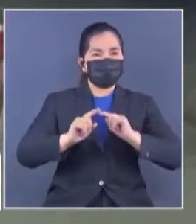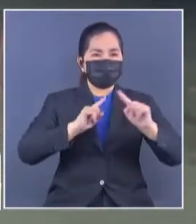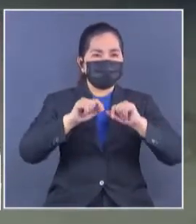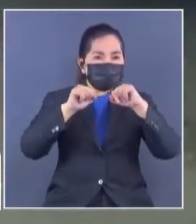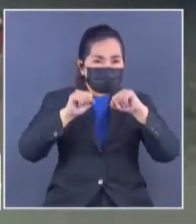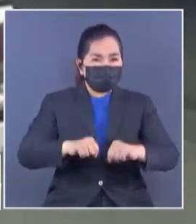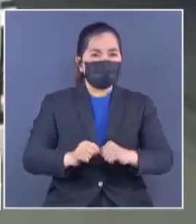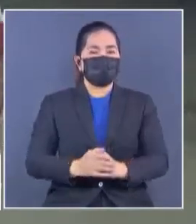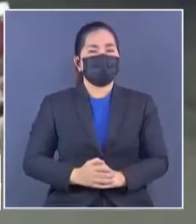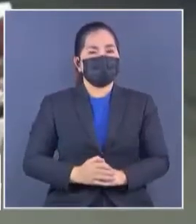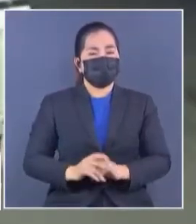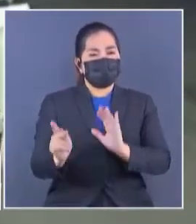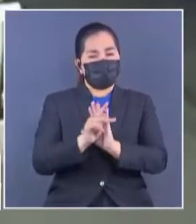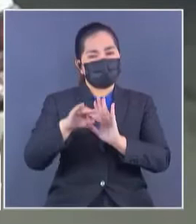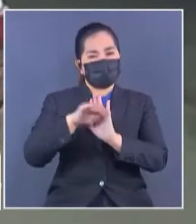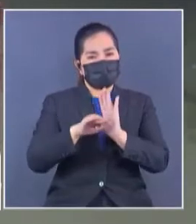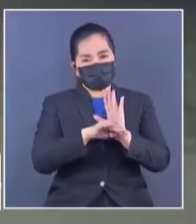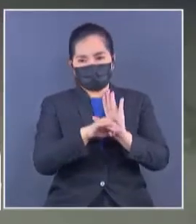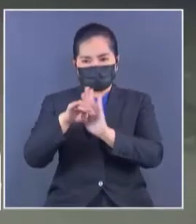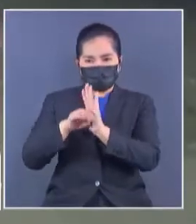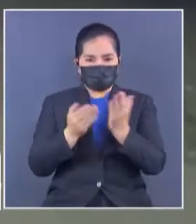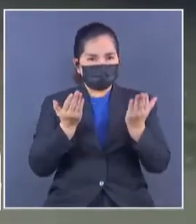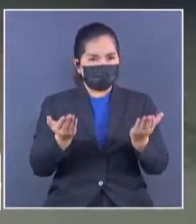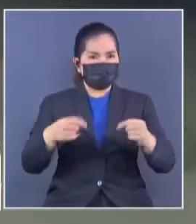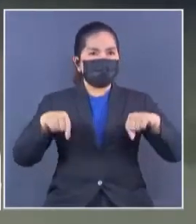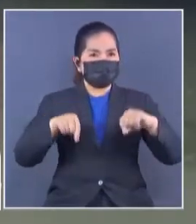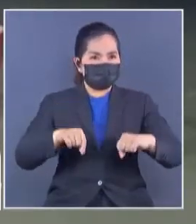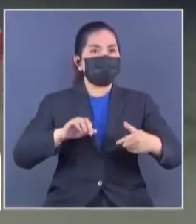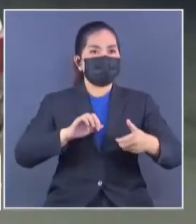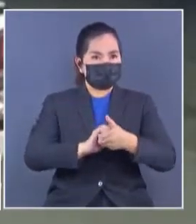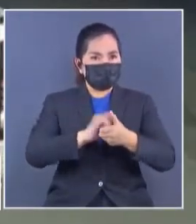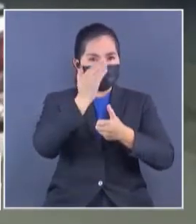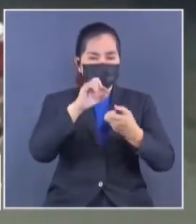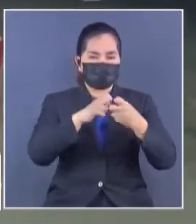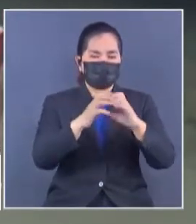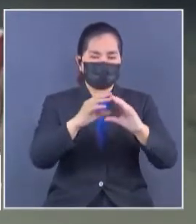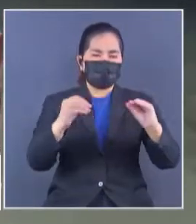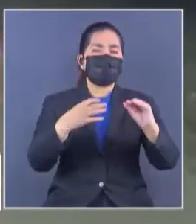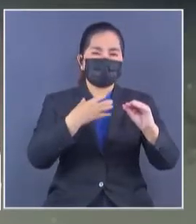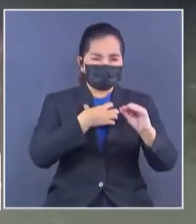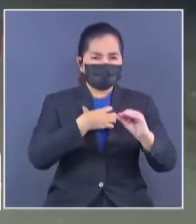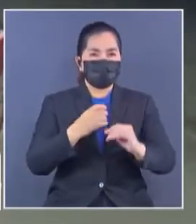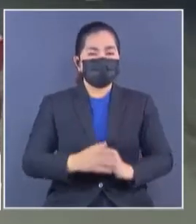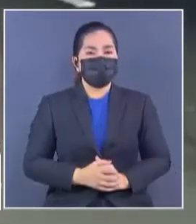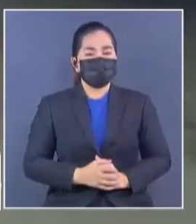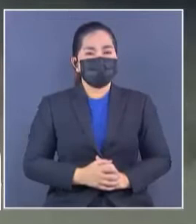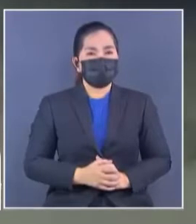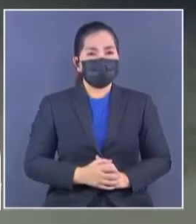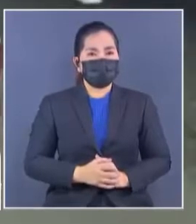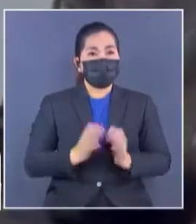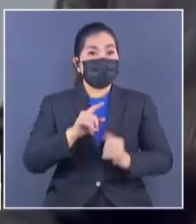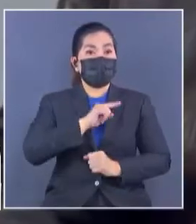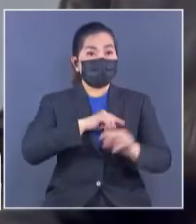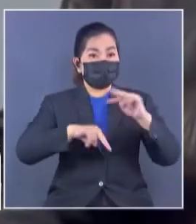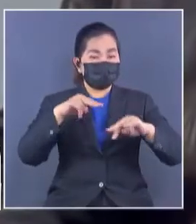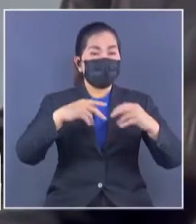ะวางข้อตกลงระหว่างโรงน้ำแข็งทั้งสองแห่งนี้ไว้เลยจะได้ยุติปัญหาความขัดแย้งต่อกันขณะที่ผู้ที่ดูแลโร